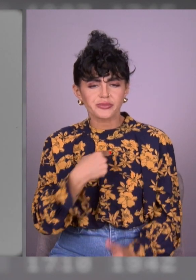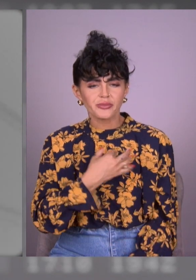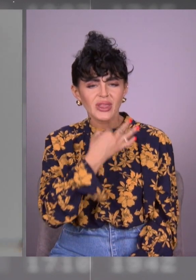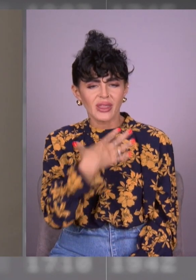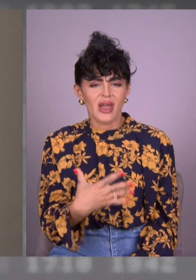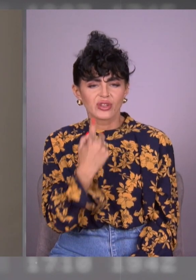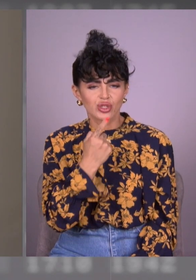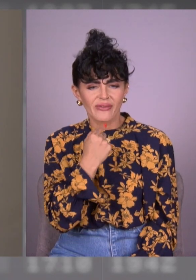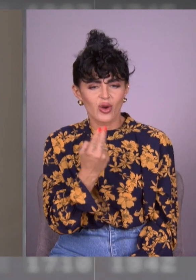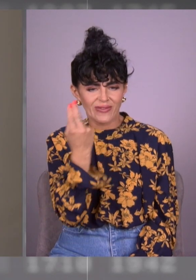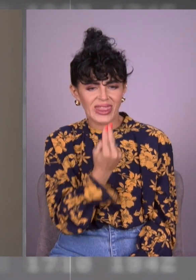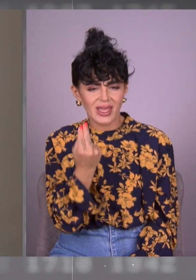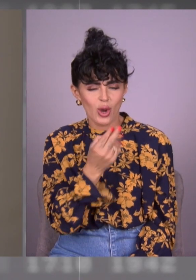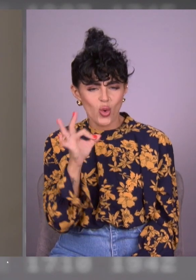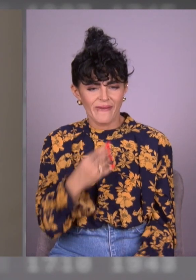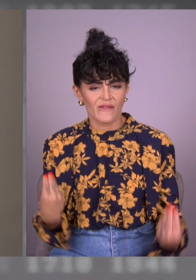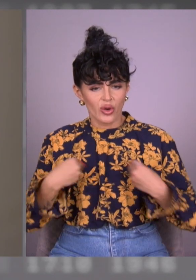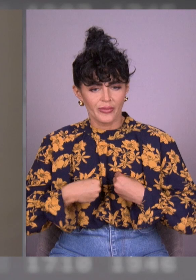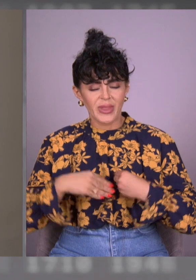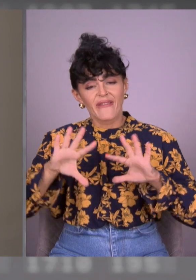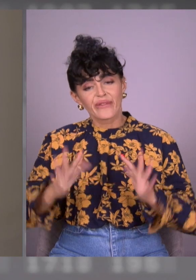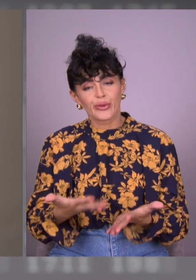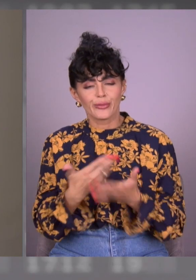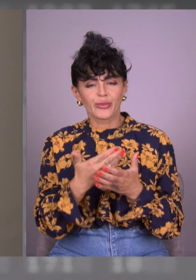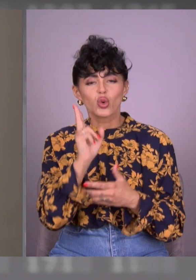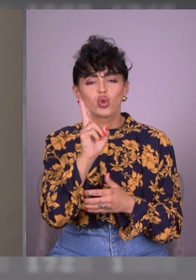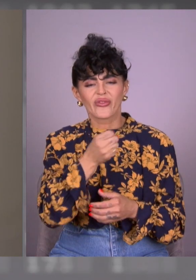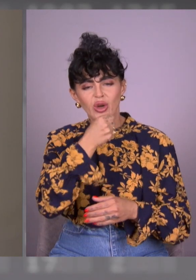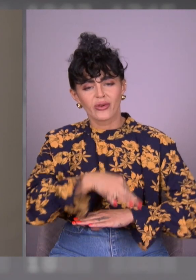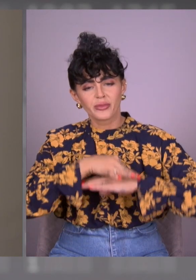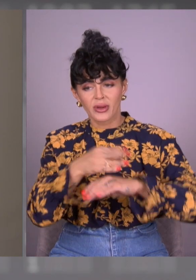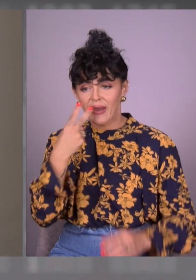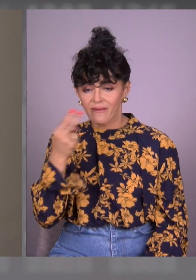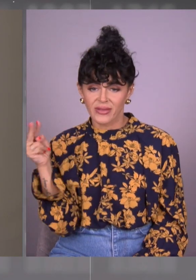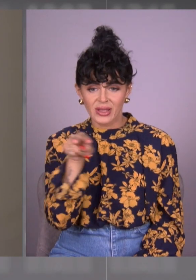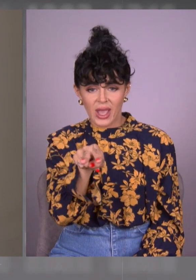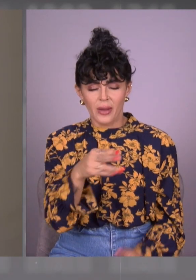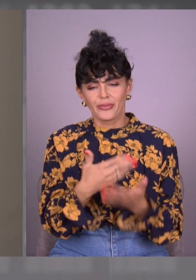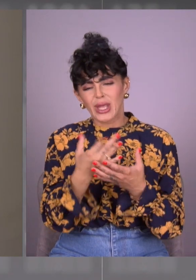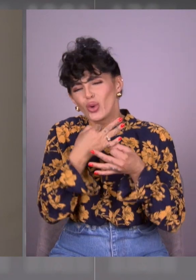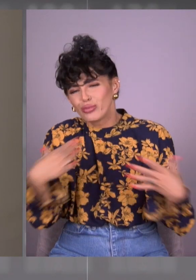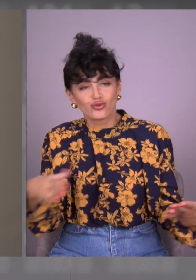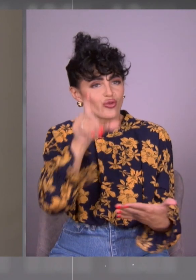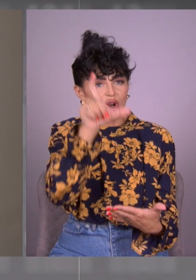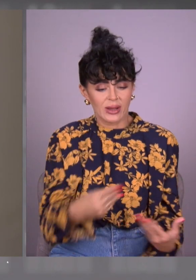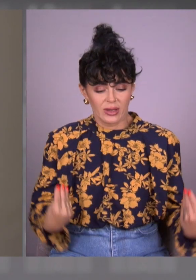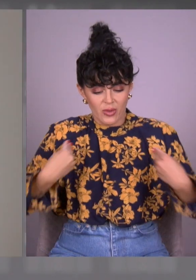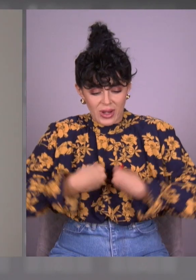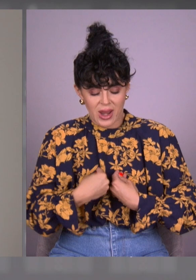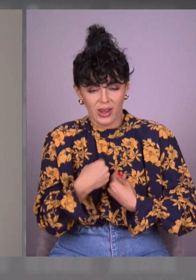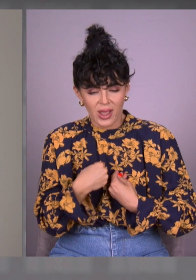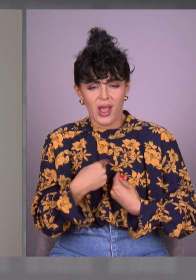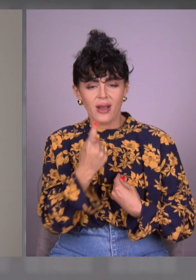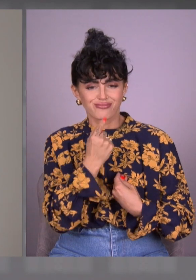одязі. Якщо він побачить на ведучій чи на комусь іншому одяг червоного